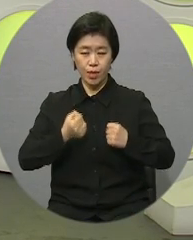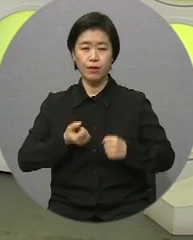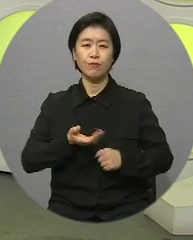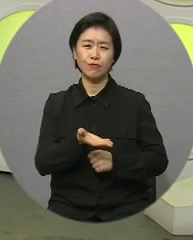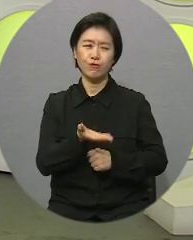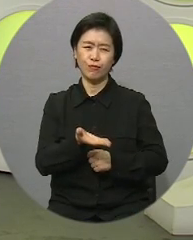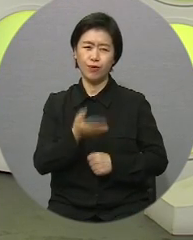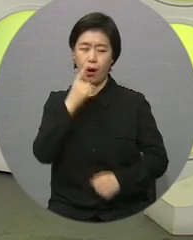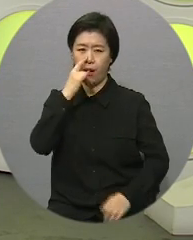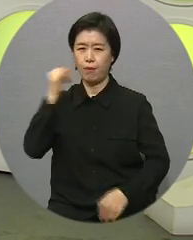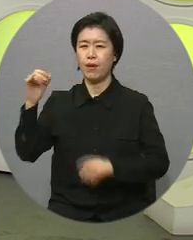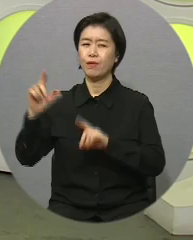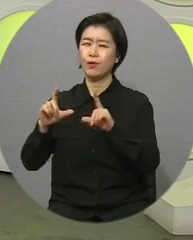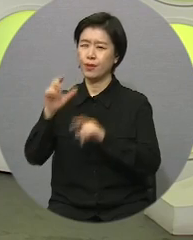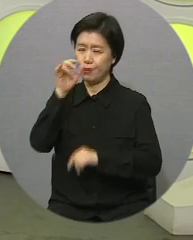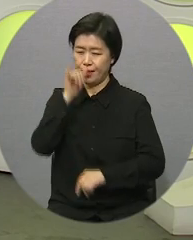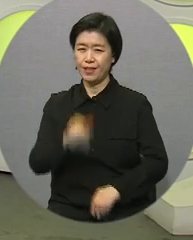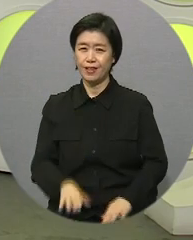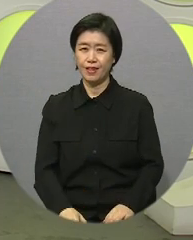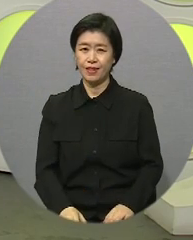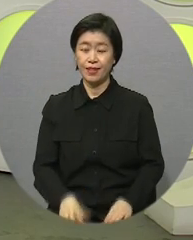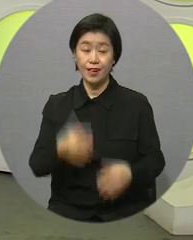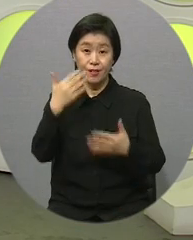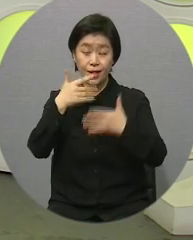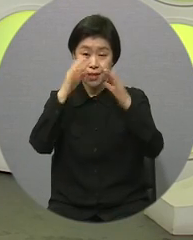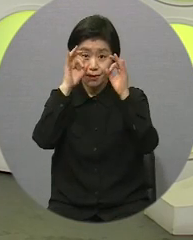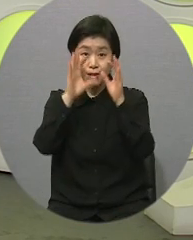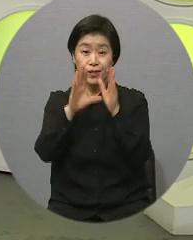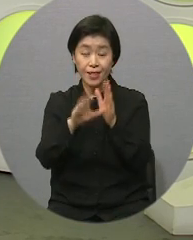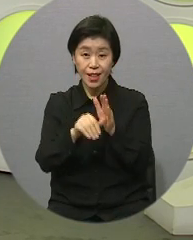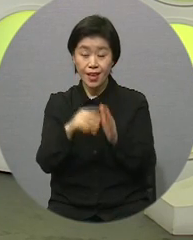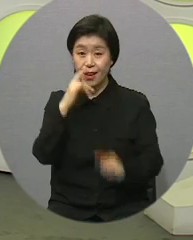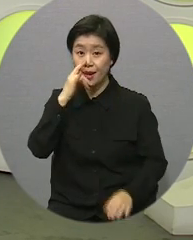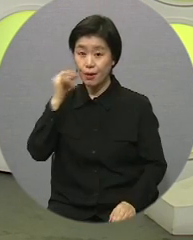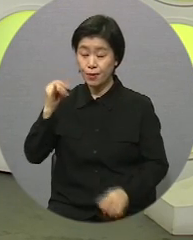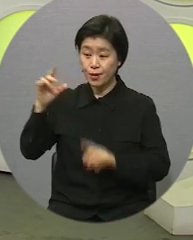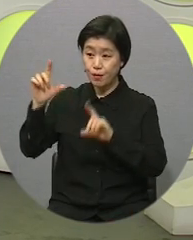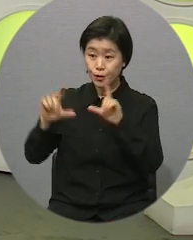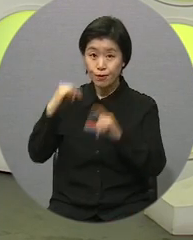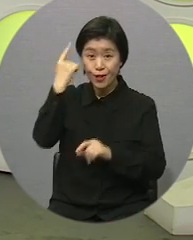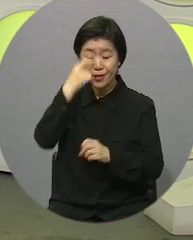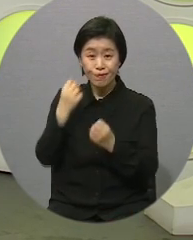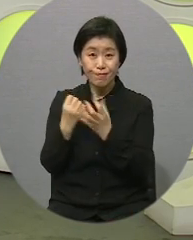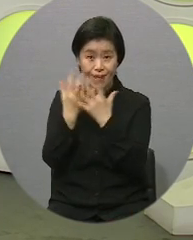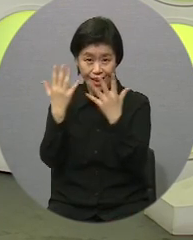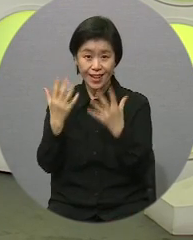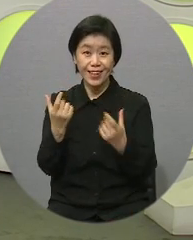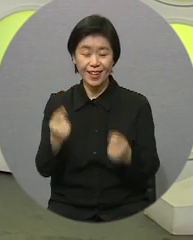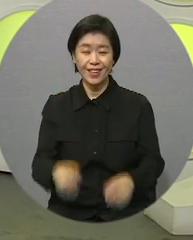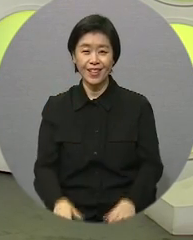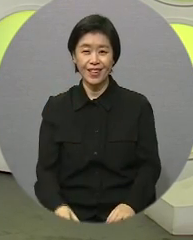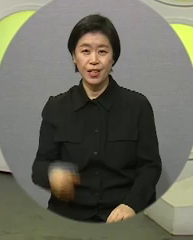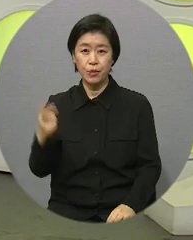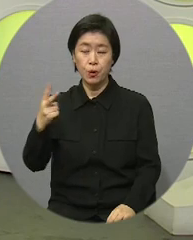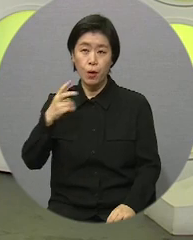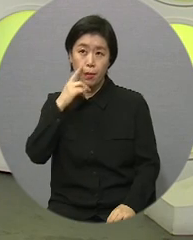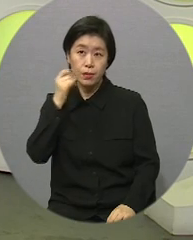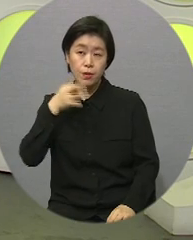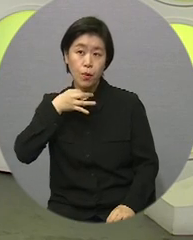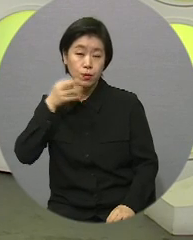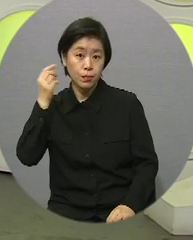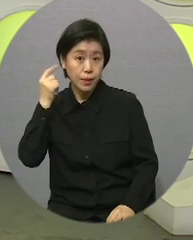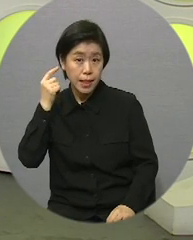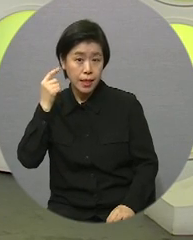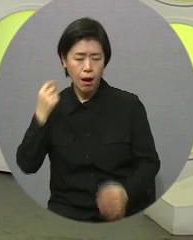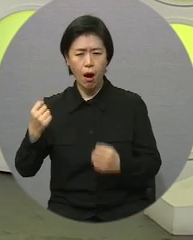배니까 웃으시는 모습이 상당히 어 평소에도 긍정적이었습니다 것 같다 되게 그리고도 목소리에도 아우 되게